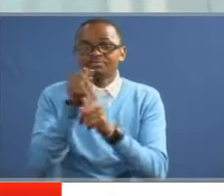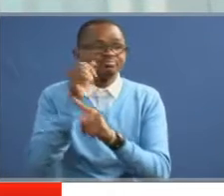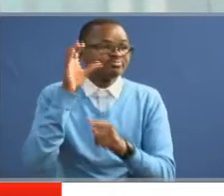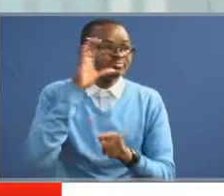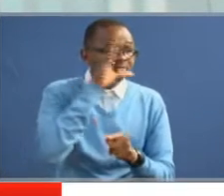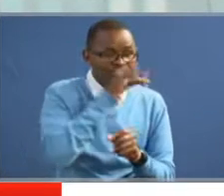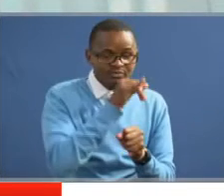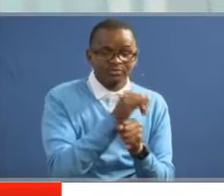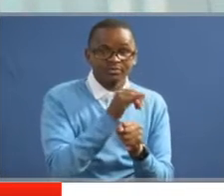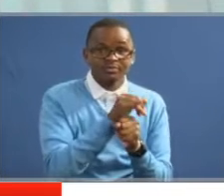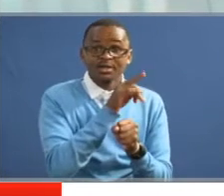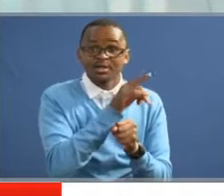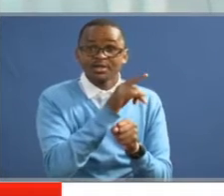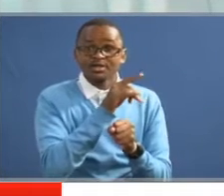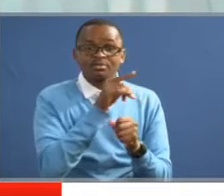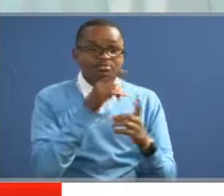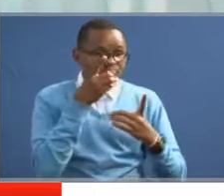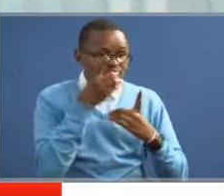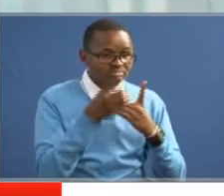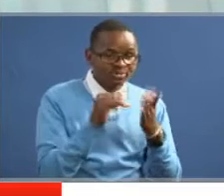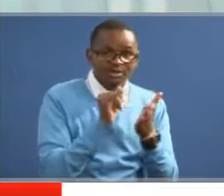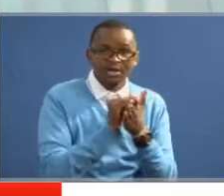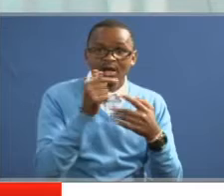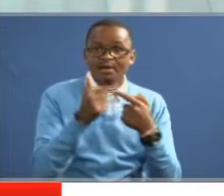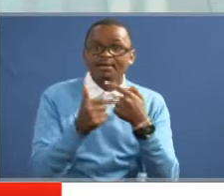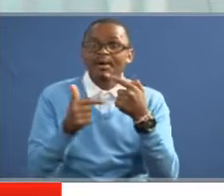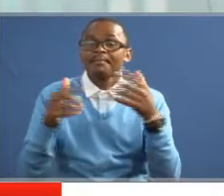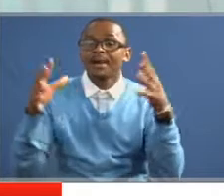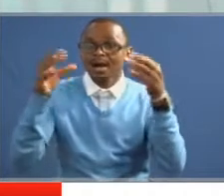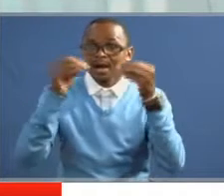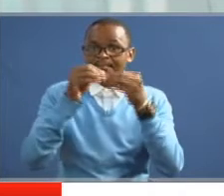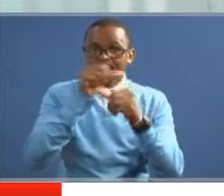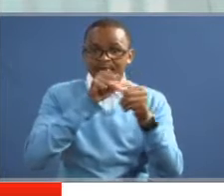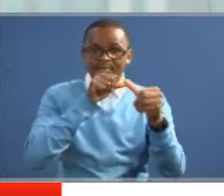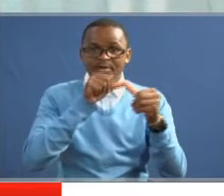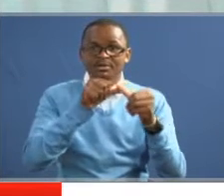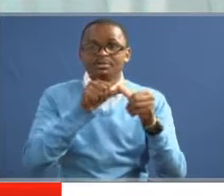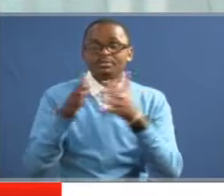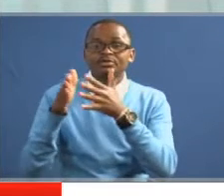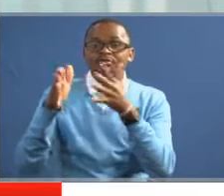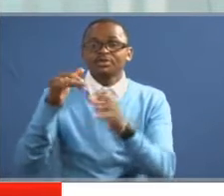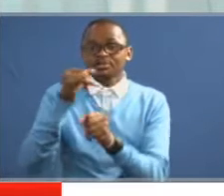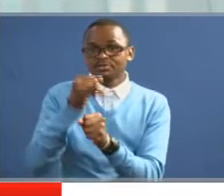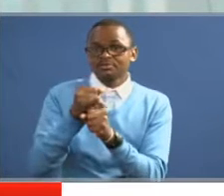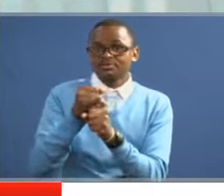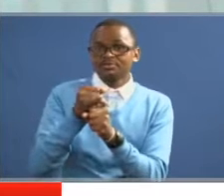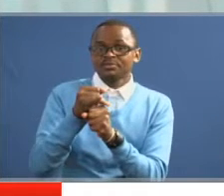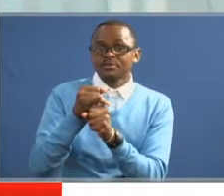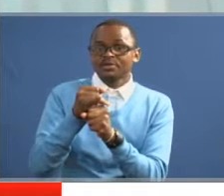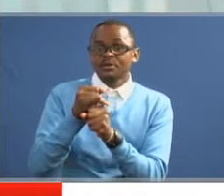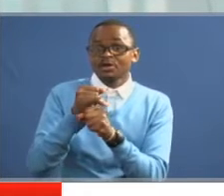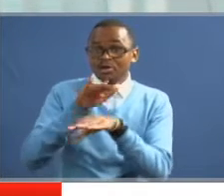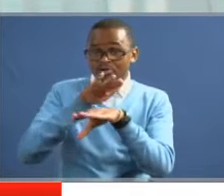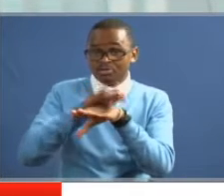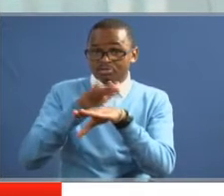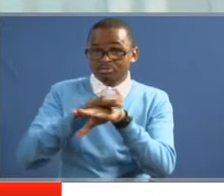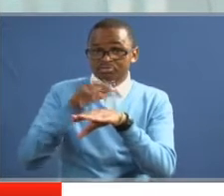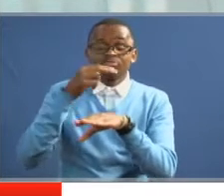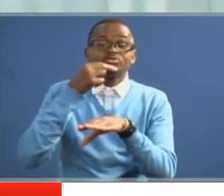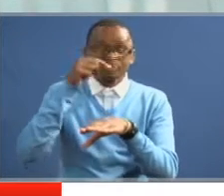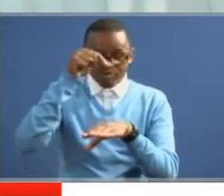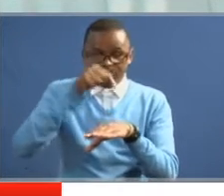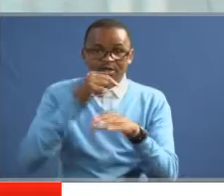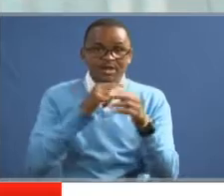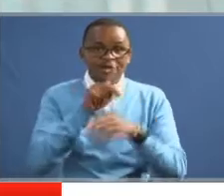ukosefu wa ajira. Haya ni baadhi ya mazungumzo yaliyokuwa yakiendelea katika kongamano kuhusu nafasi za kazi siku ya Jumanne katika Chuo Kikuu